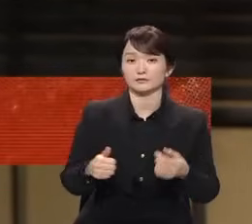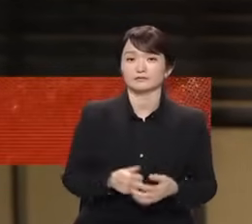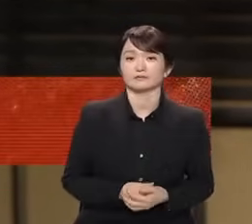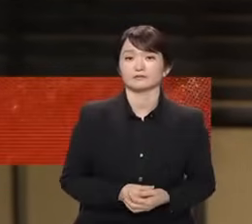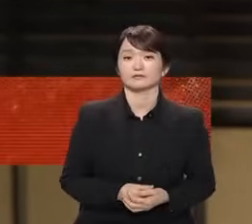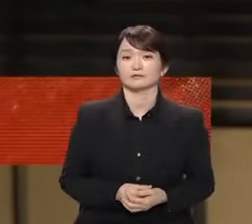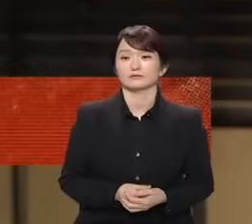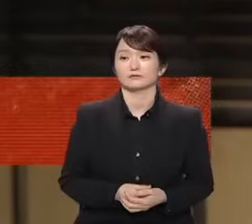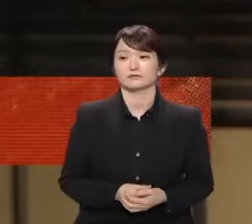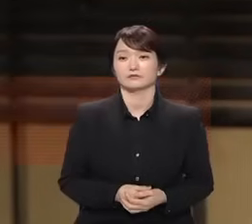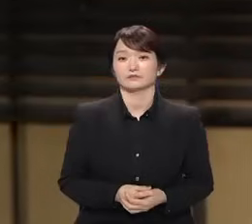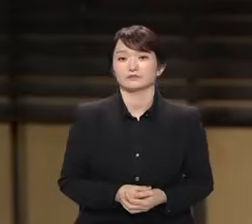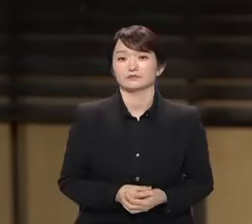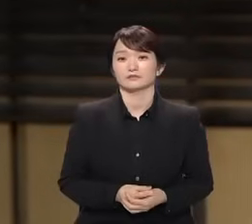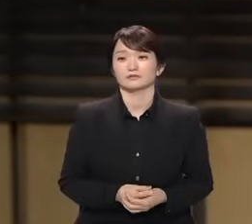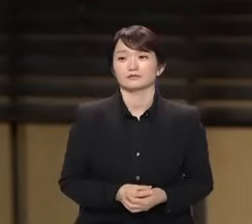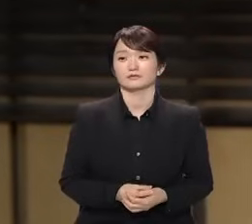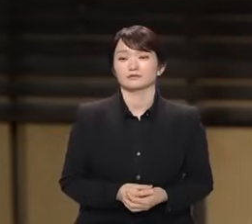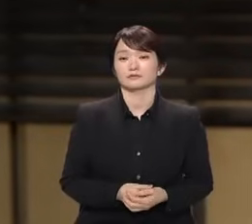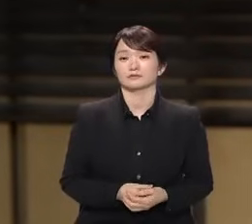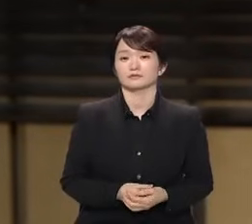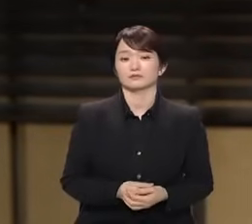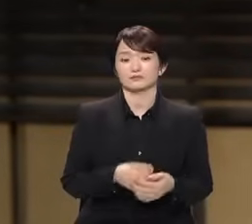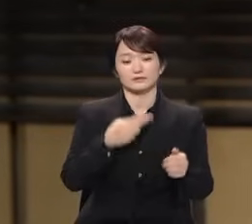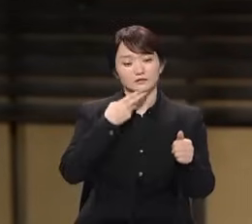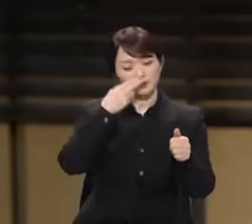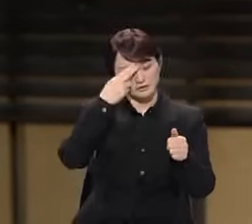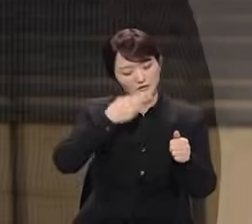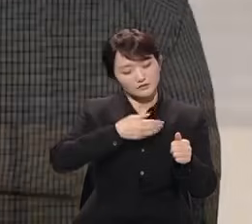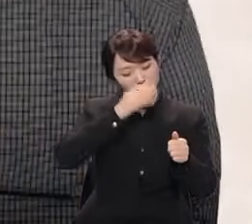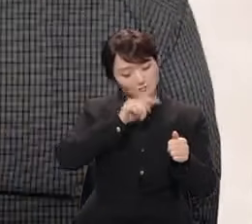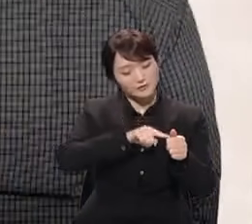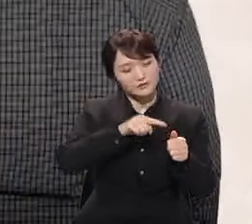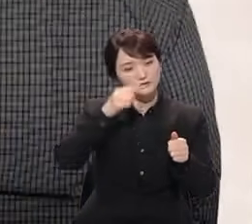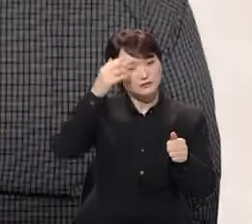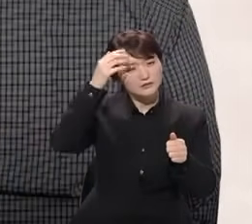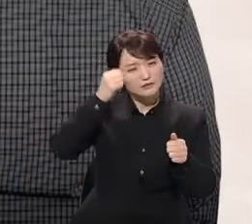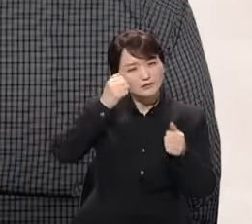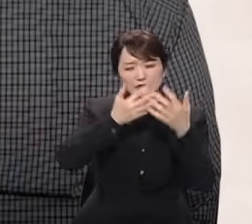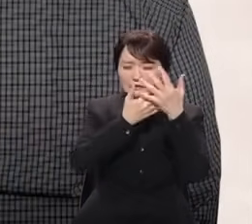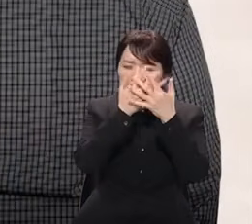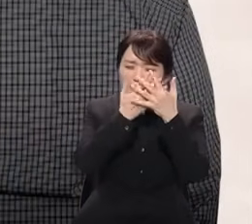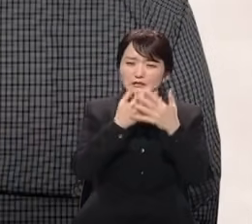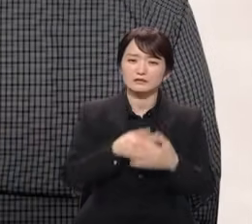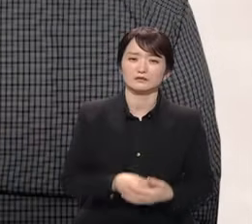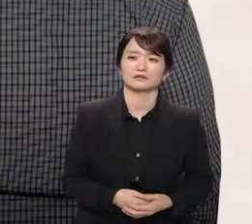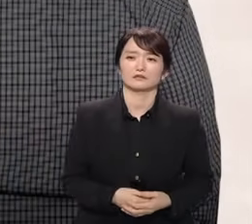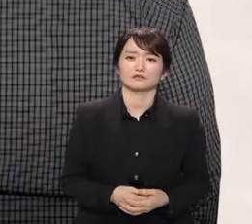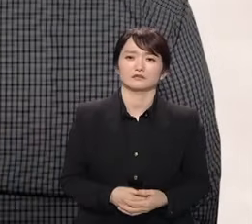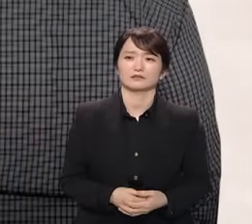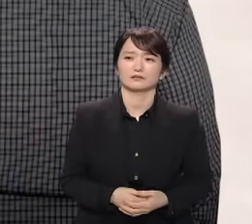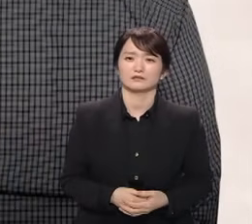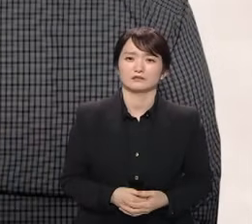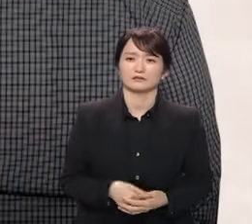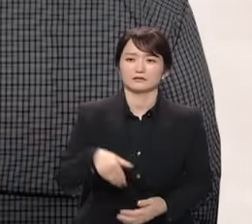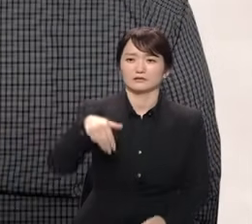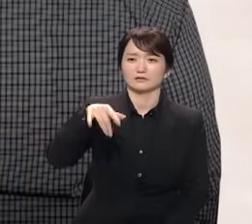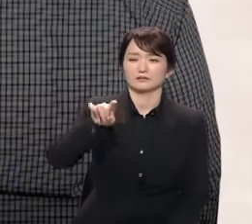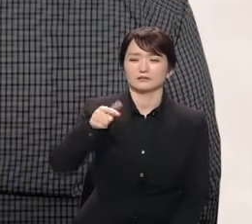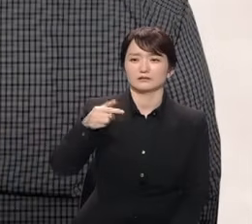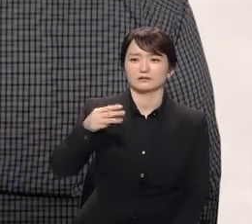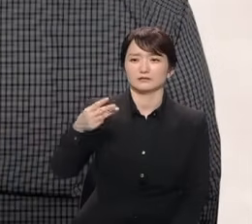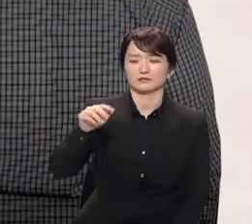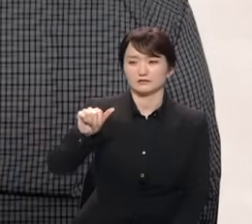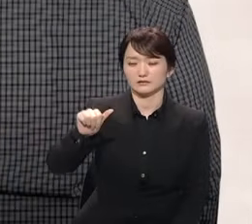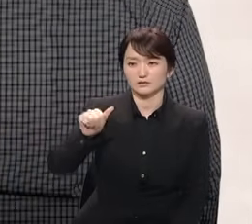다만 그때 상황에서 음주 때문에 뭐 명확하게 기억을 못한다라고 얘기를 하고 있습니다. 이제 채널의 보도는 좀 월급 받지